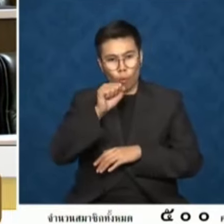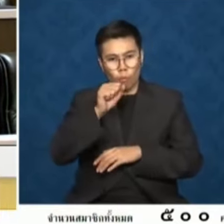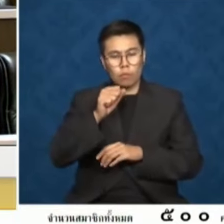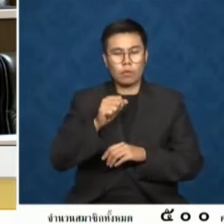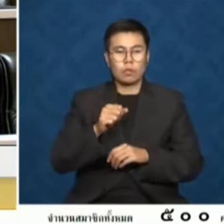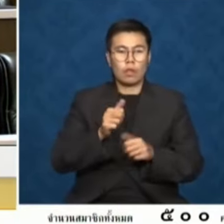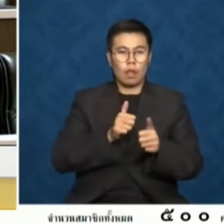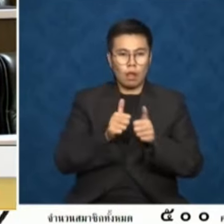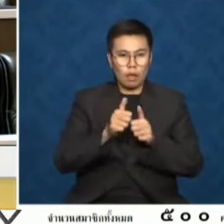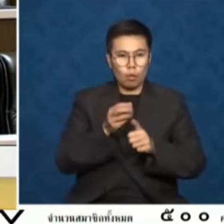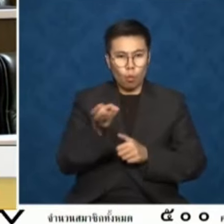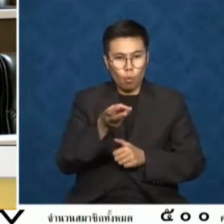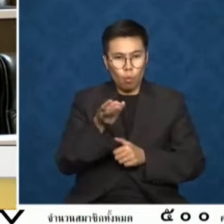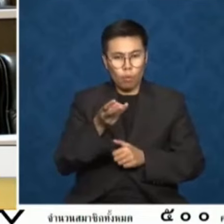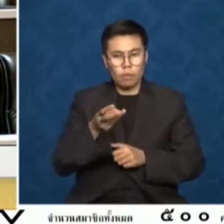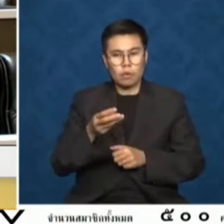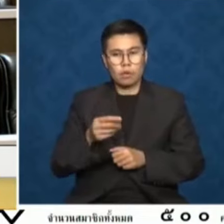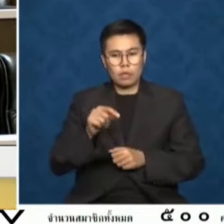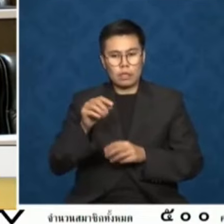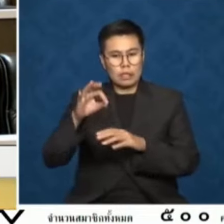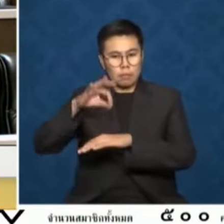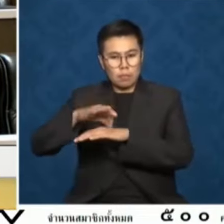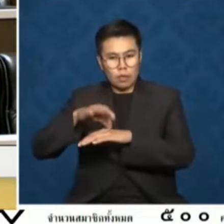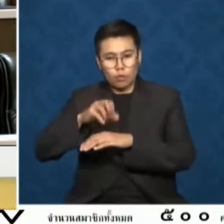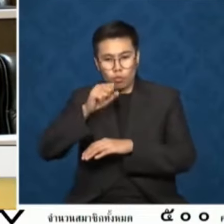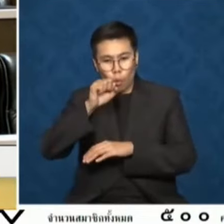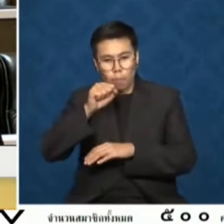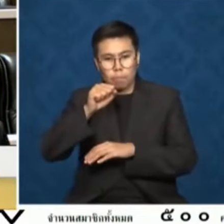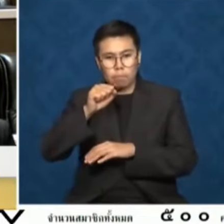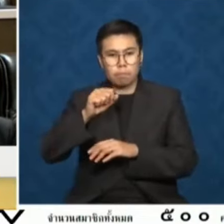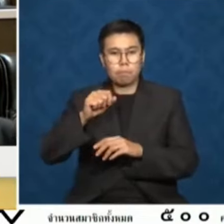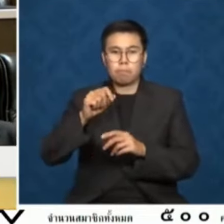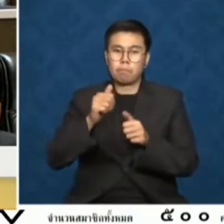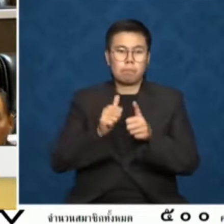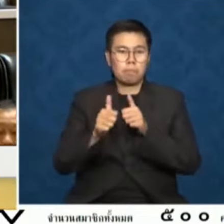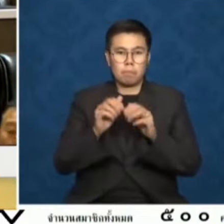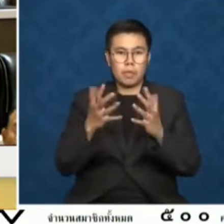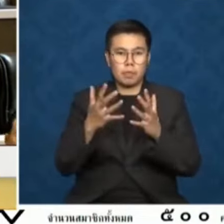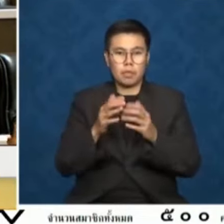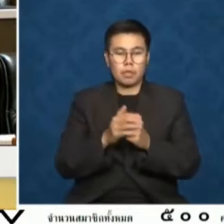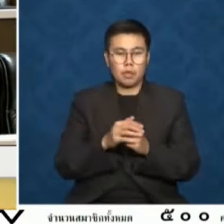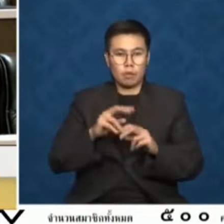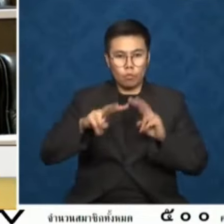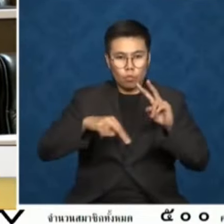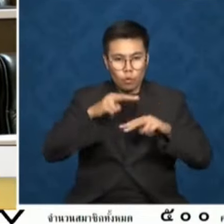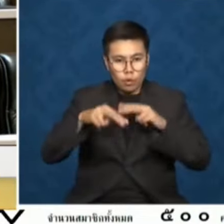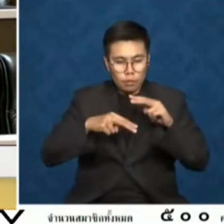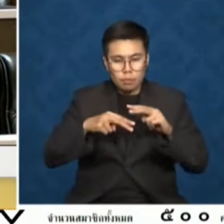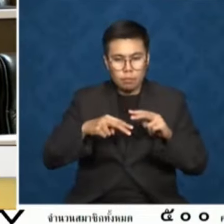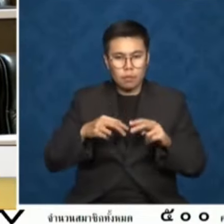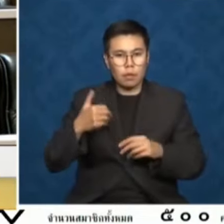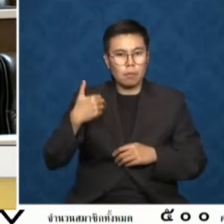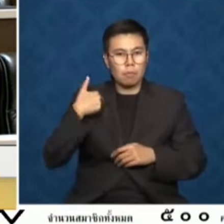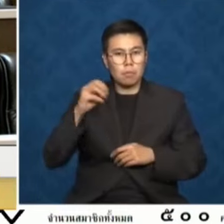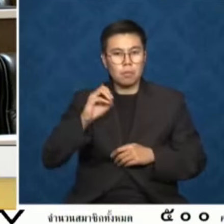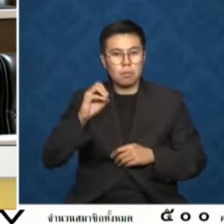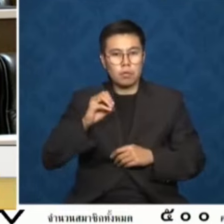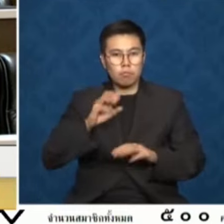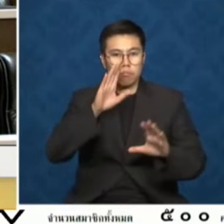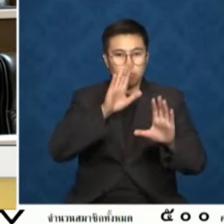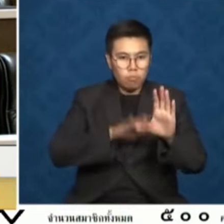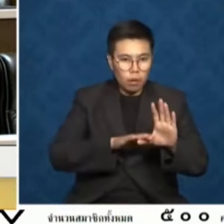อยบางตำแหน่งไม่มีผู้สอบแข่งขันได้หรือบางองค์กรปกครองส่วนท้องถิ่นไม่มีผู้ประสงค์จะไปบรรจุ